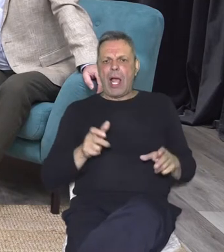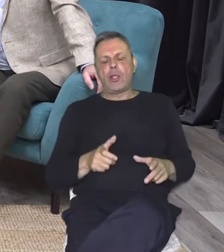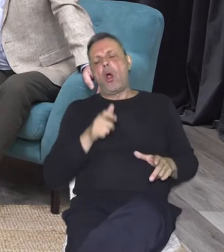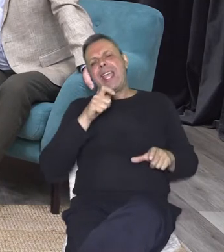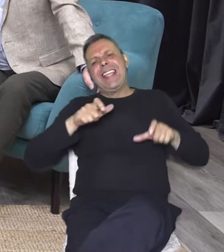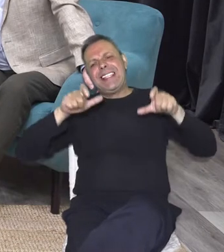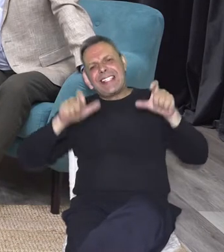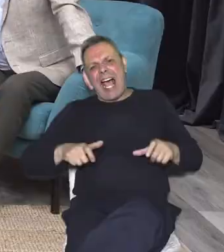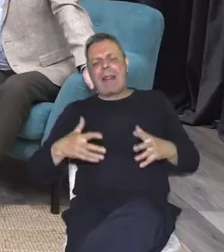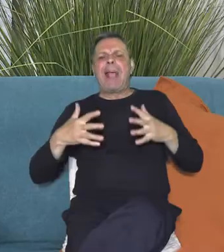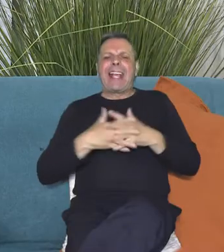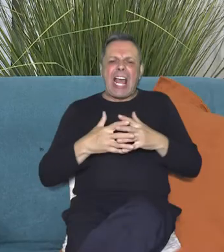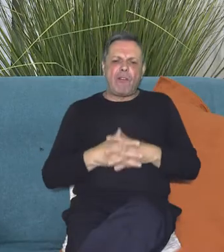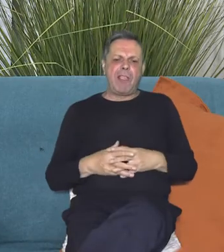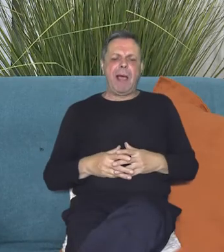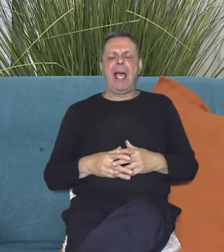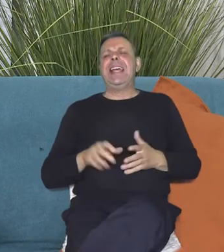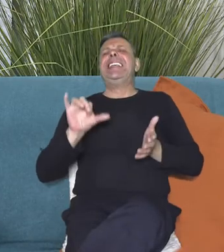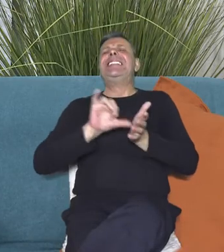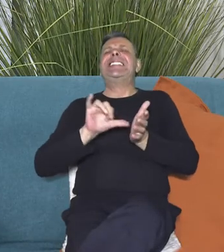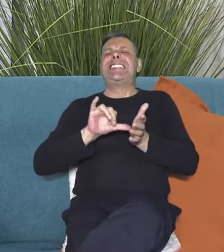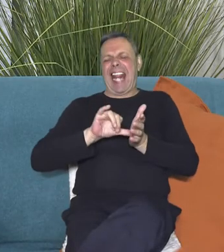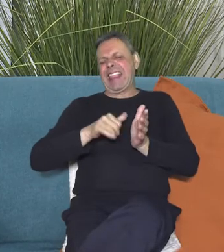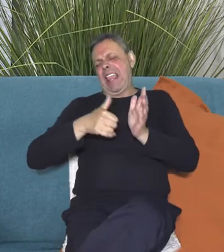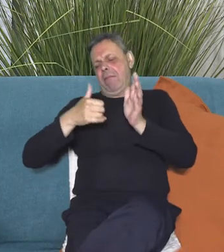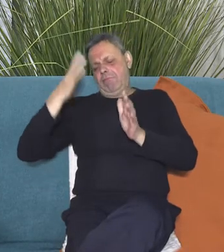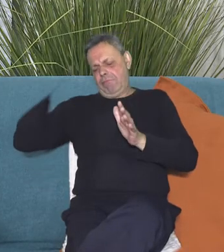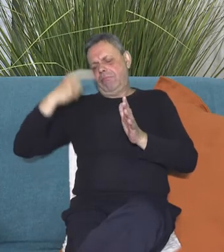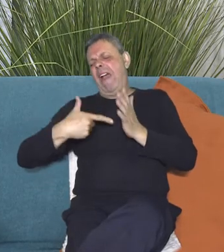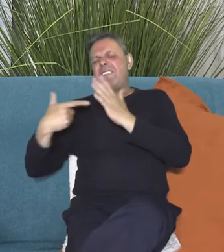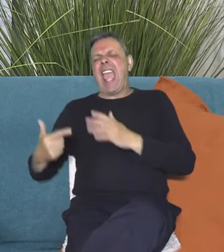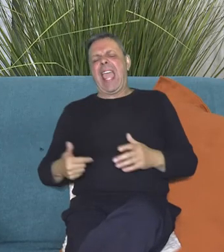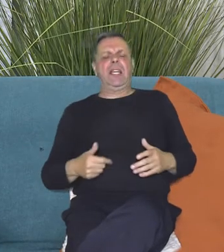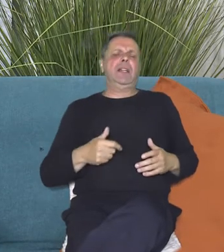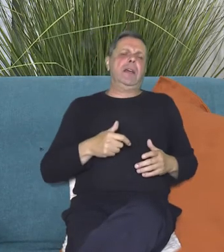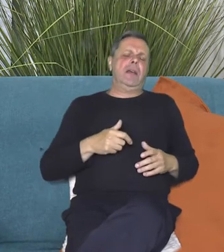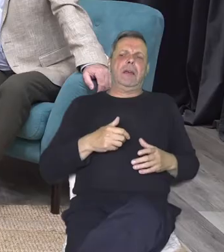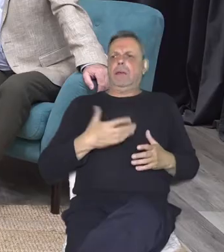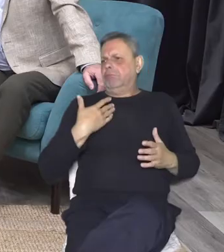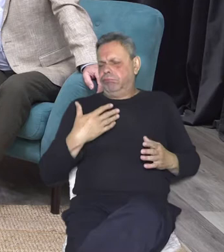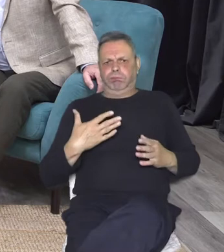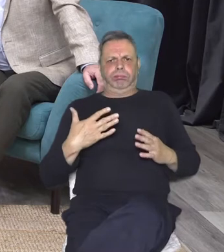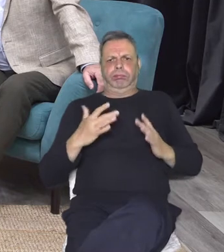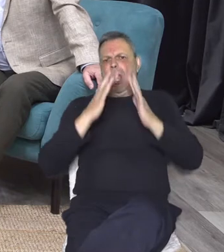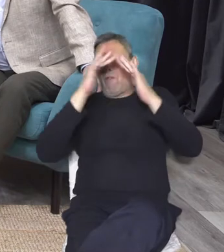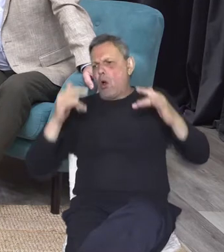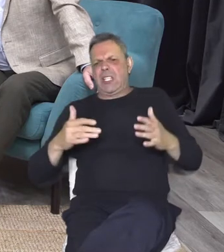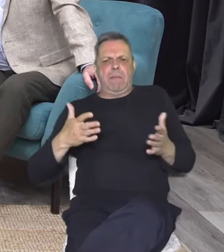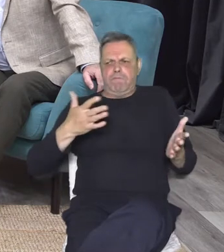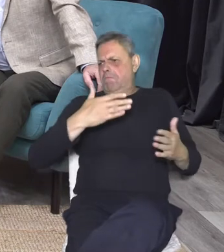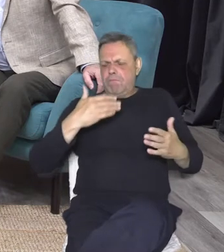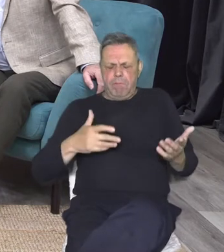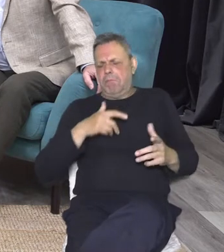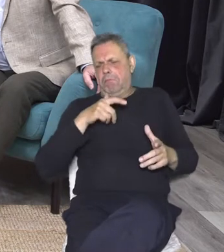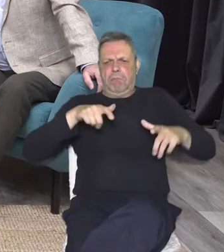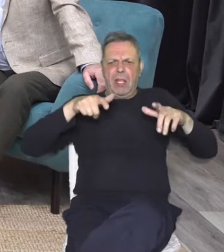bogato i starim gradovima iz srednjeg vijeka, utvrdama, zidinama, i tako